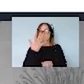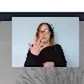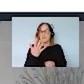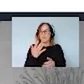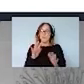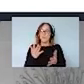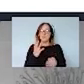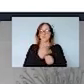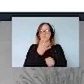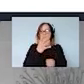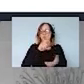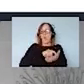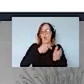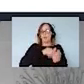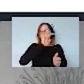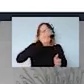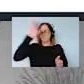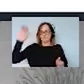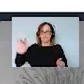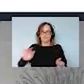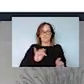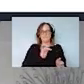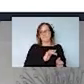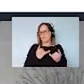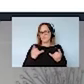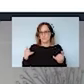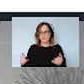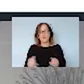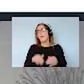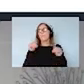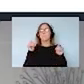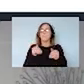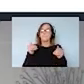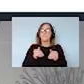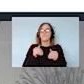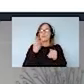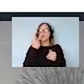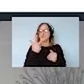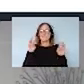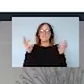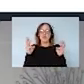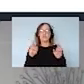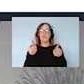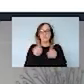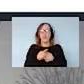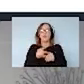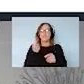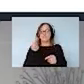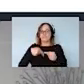się na 45 lokalizacjach. W każdej lokalizacji będą 3 warsztaty i też już